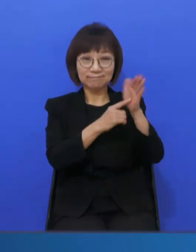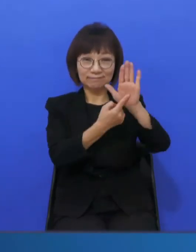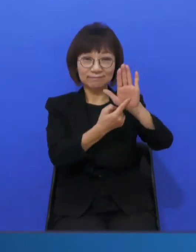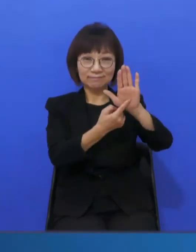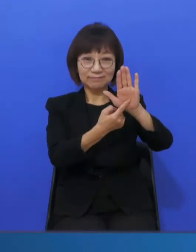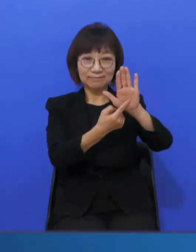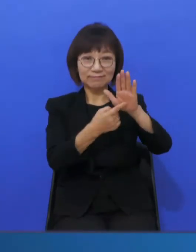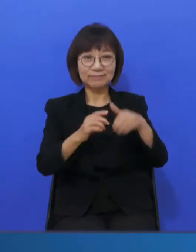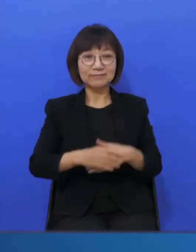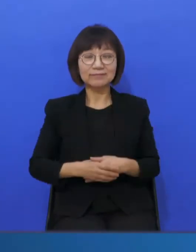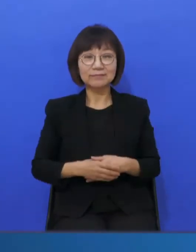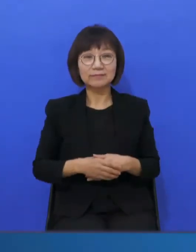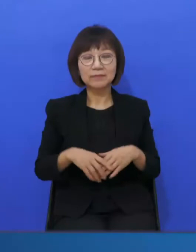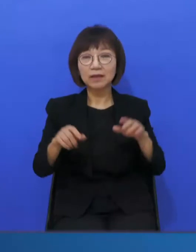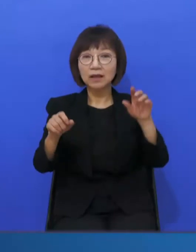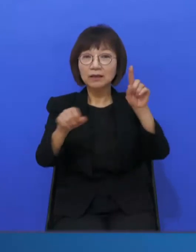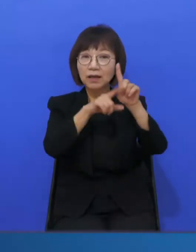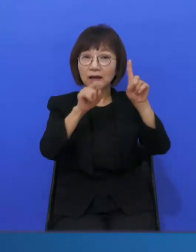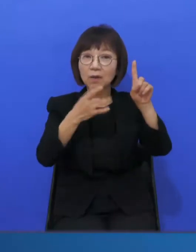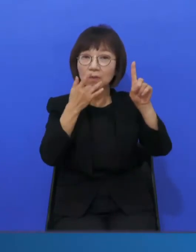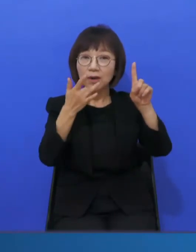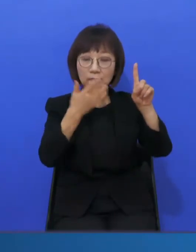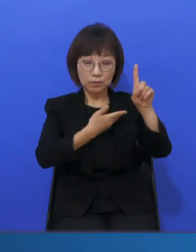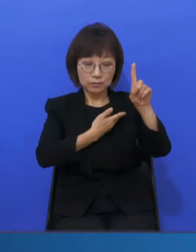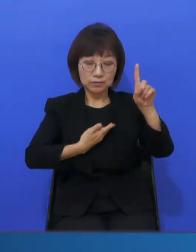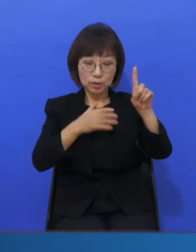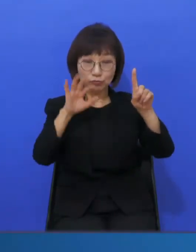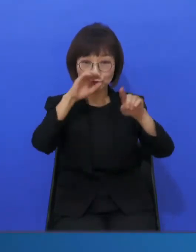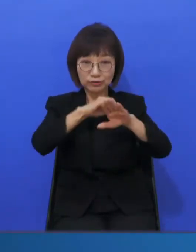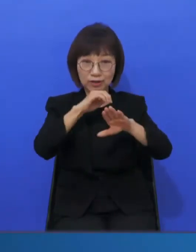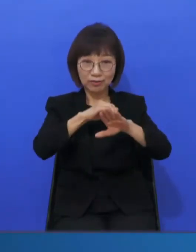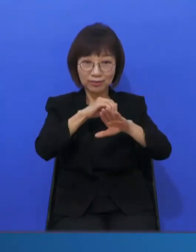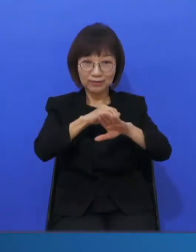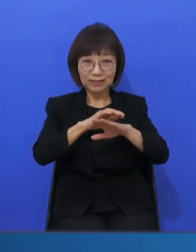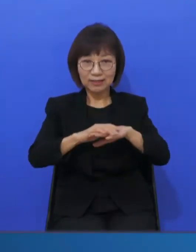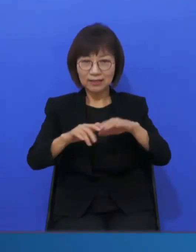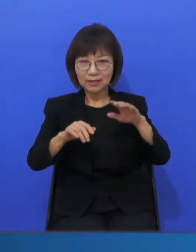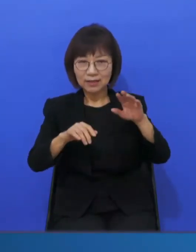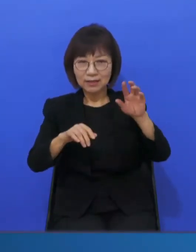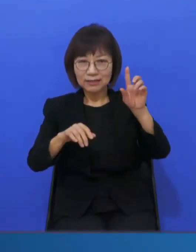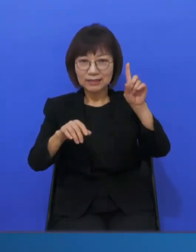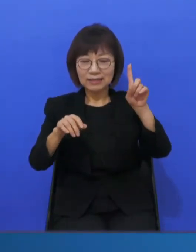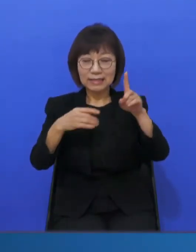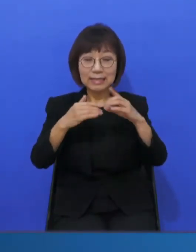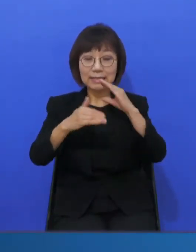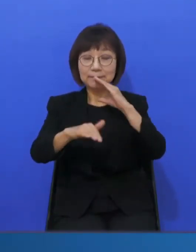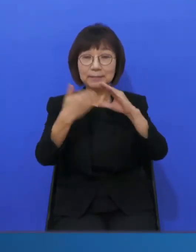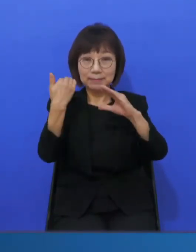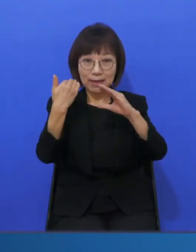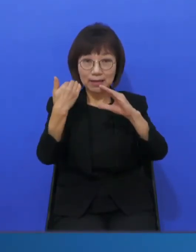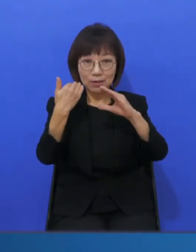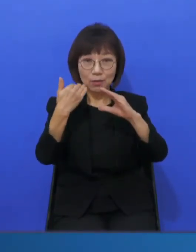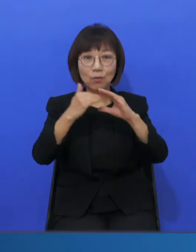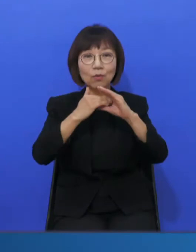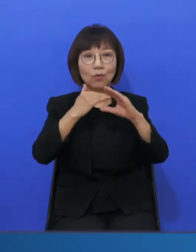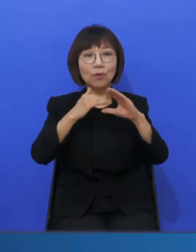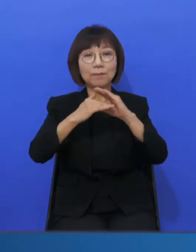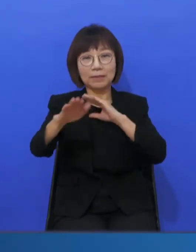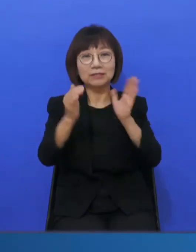공지사항입니다. 1월 237 화요제자 훈련 줌 링크가 등록 시 입력한 이메일로